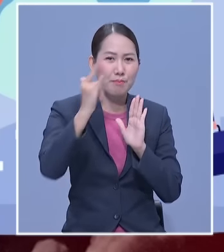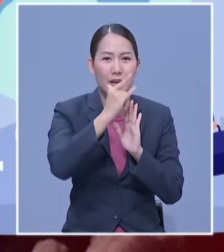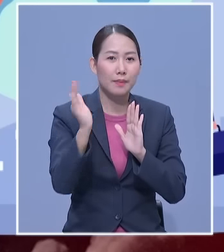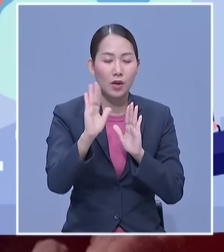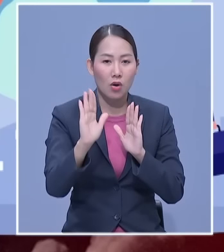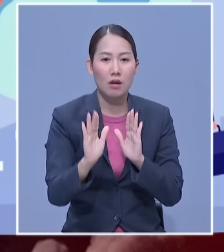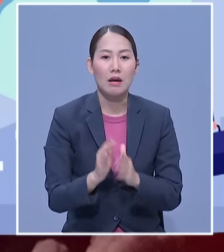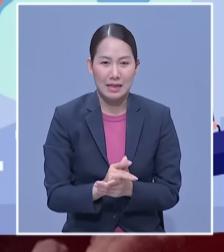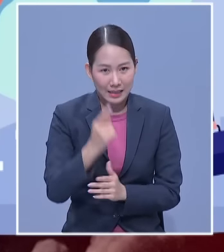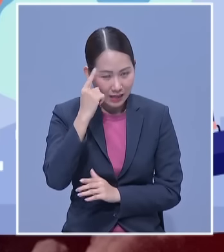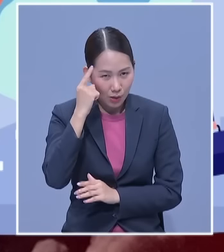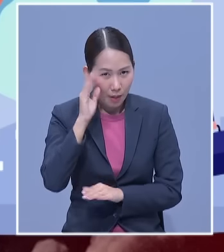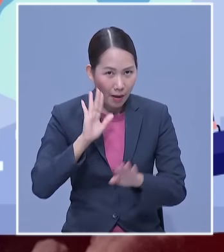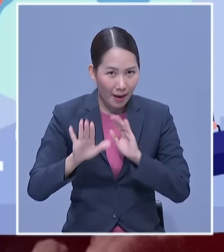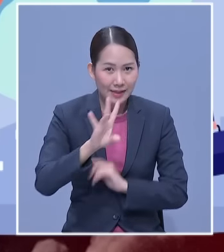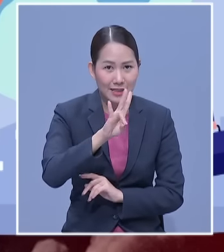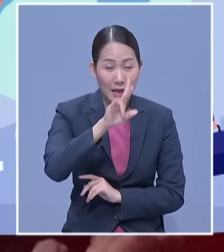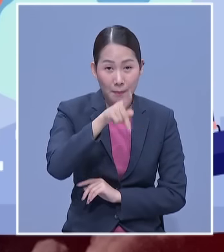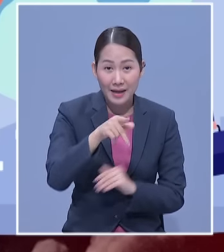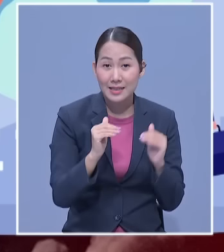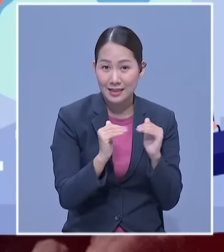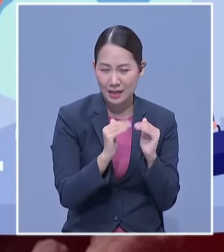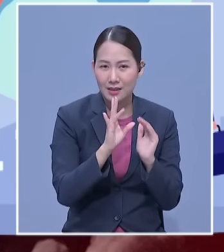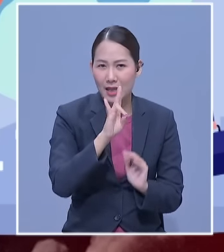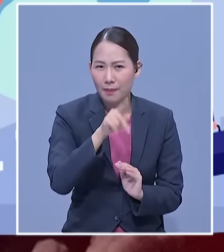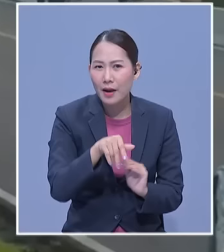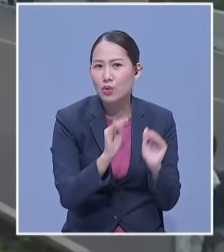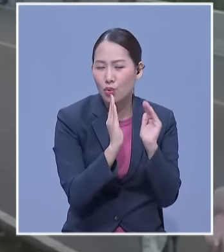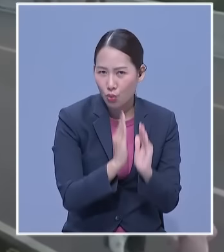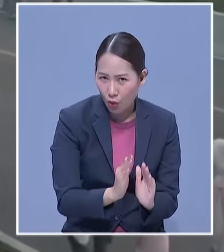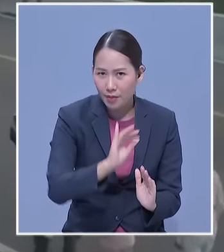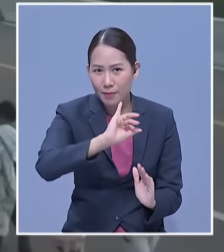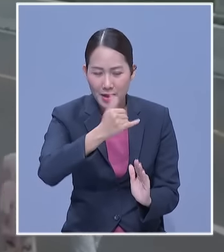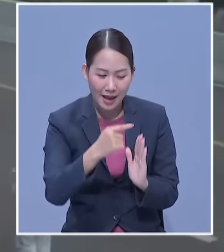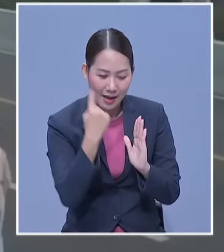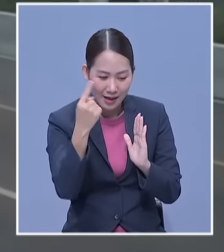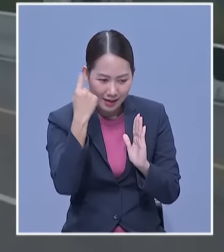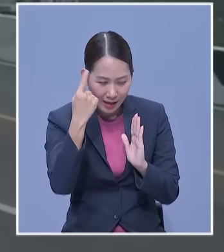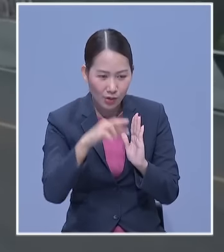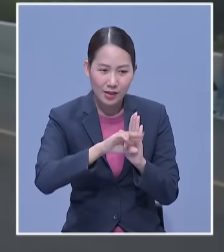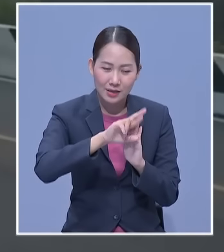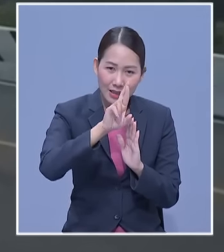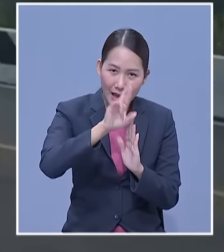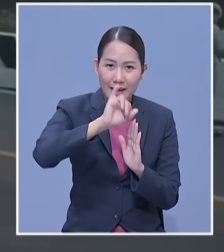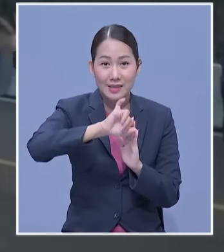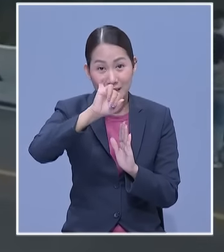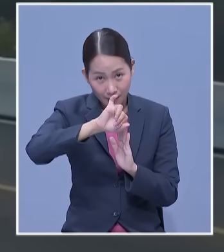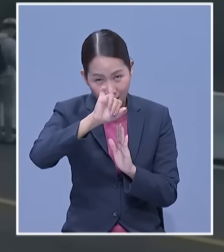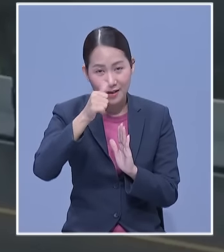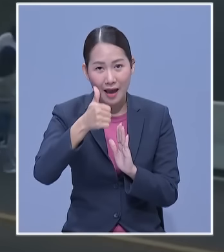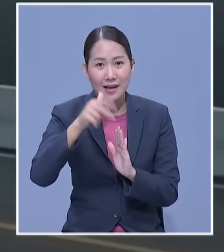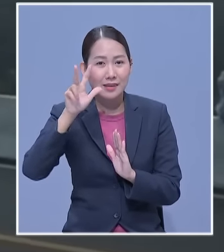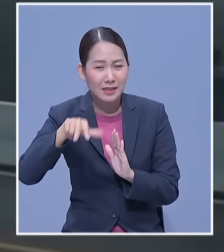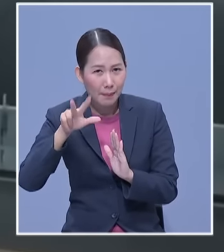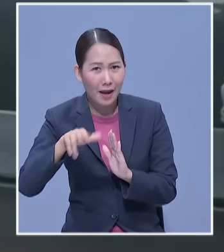สิทธิใช้จ่ายที่เชียงใหม่และเชียงรายส่วนที่เหลือจะอยู่จังหวัดใกล้เคียงในภาคเหนือค่ะทีนี้มาดูโครงการเราเที่ยวด้วย